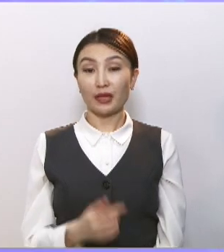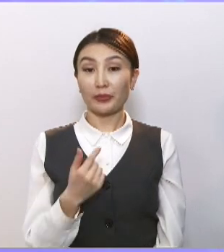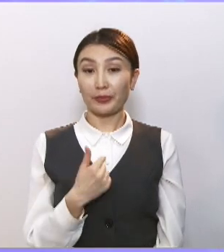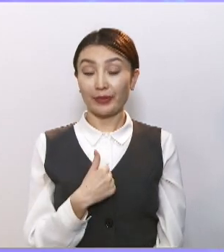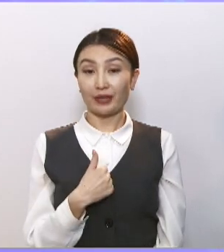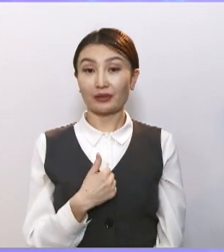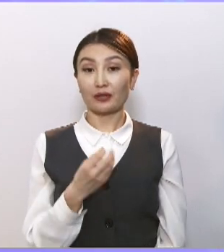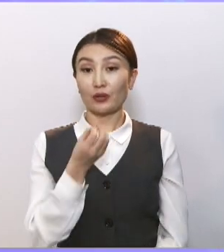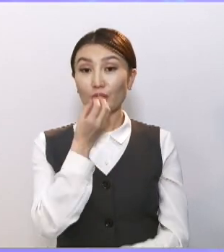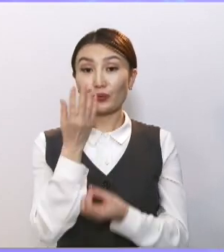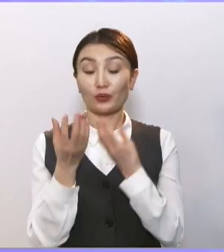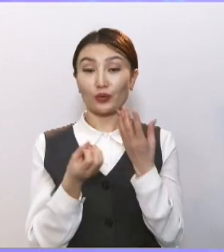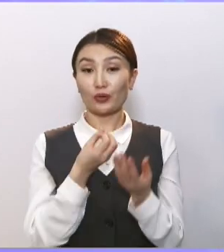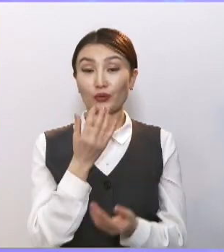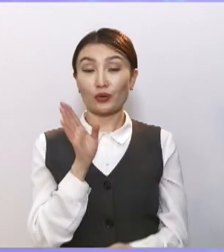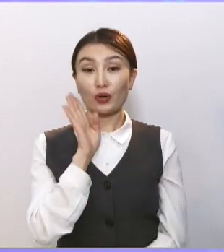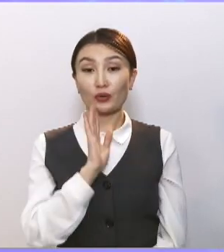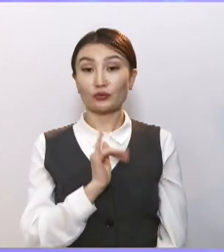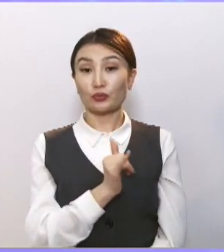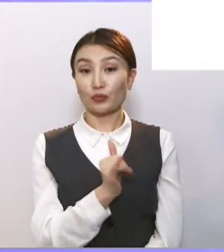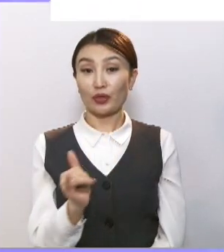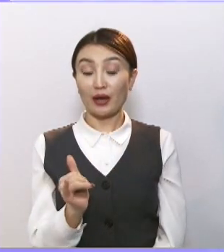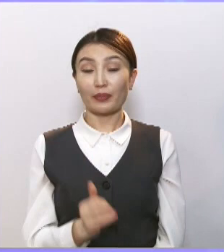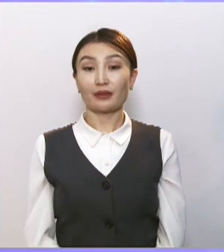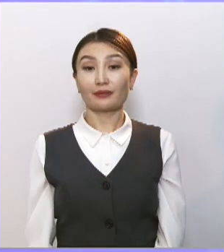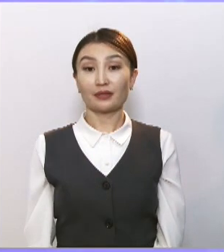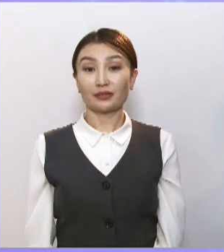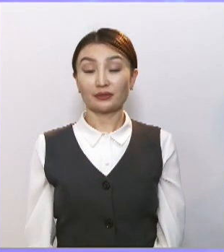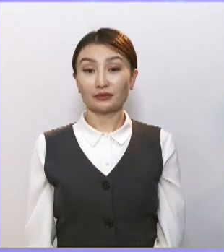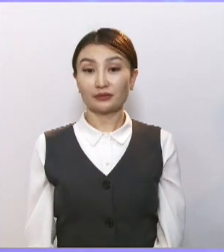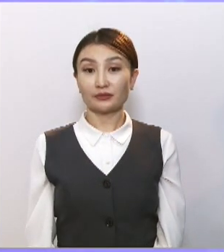Мен гүлдөргө суу куямын.